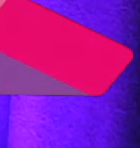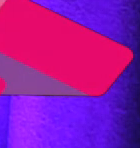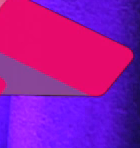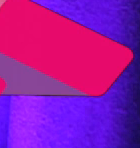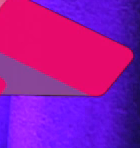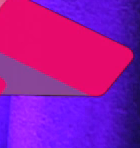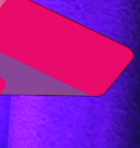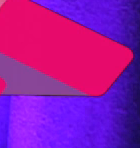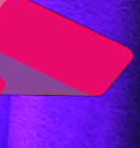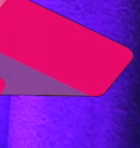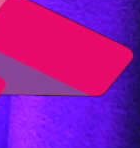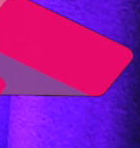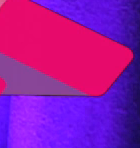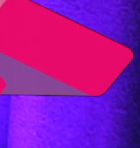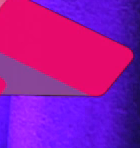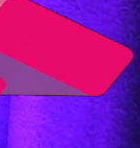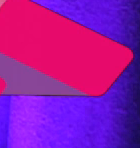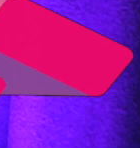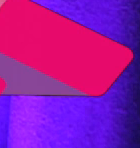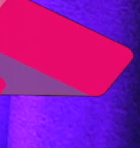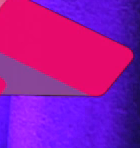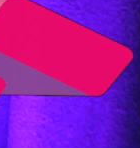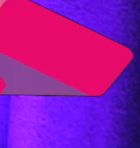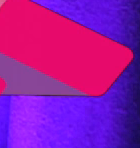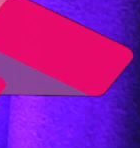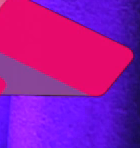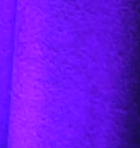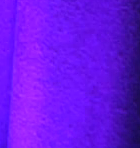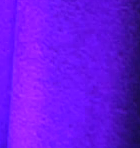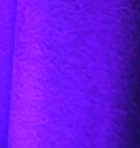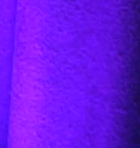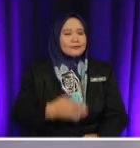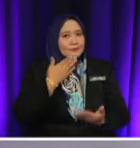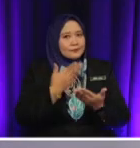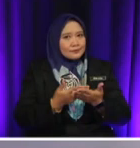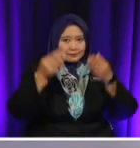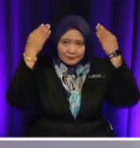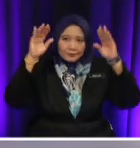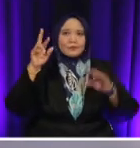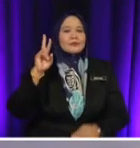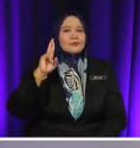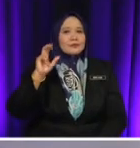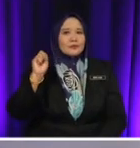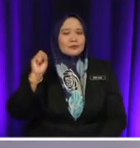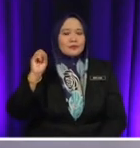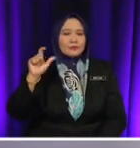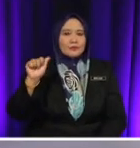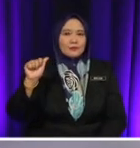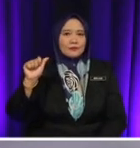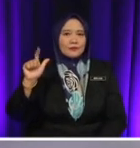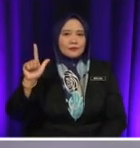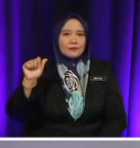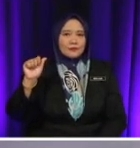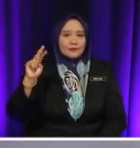kampus ilmu khas wilayah Persekutuan Kuala Lumpur Baiklah Cikgu roslan rasanya kita dah Tak Sabar nak memulakan sesi kita pada hari